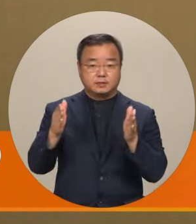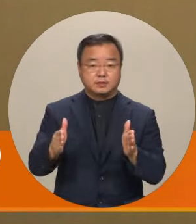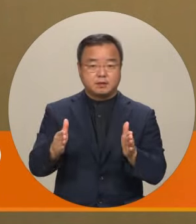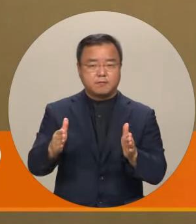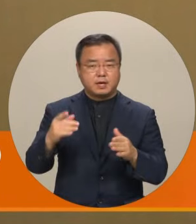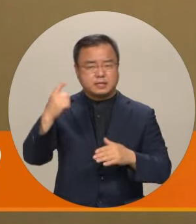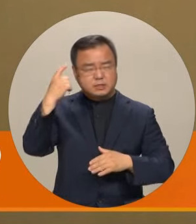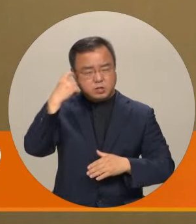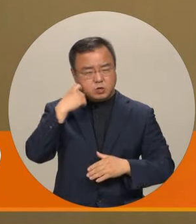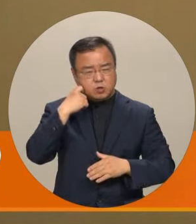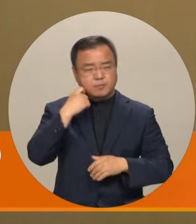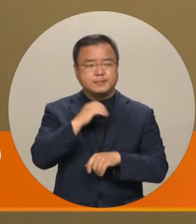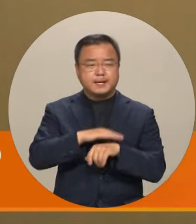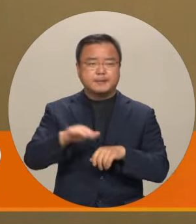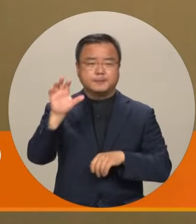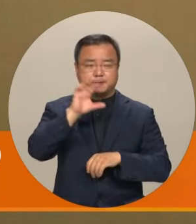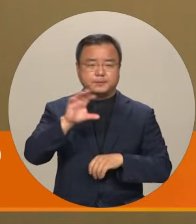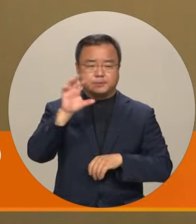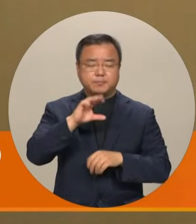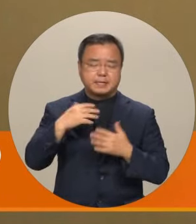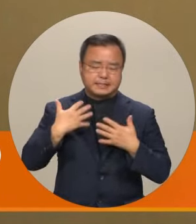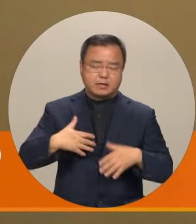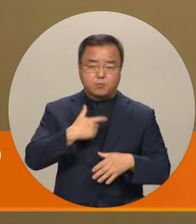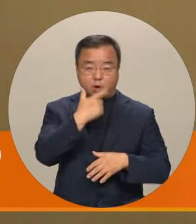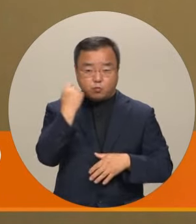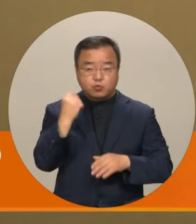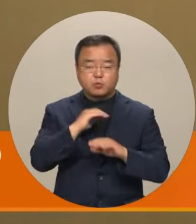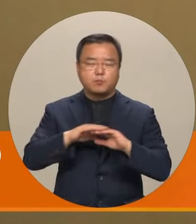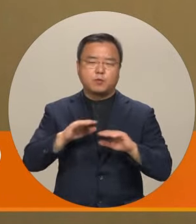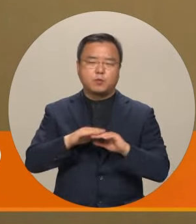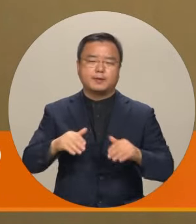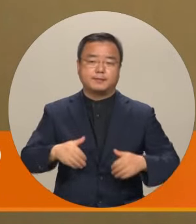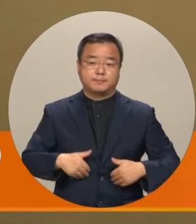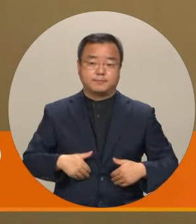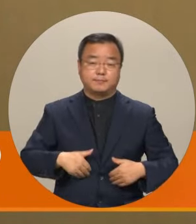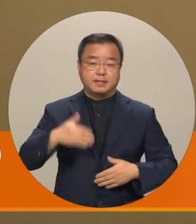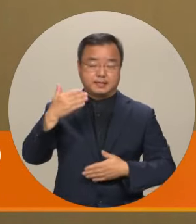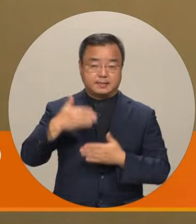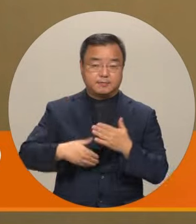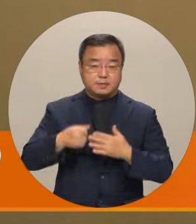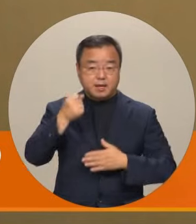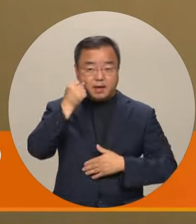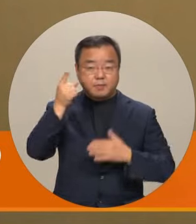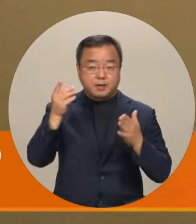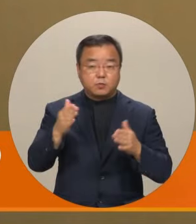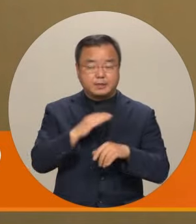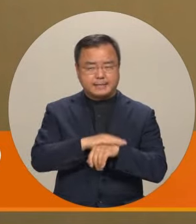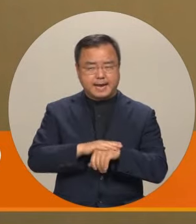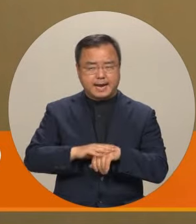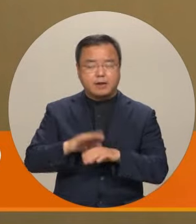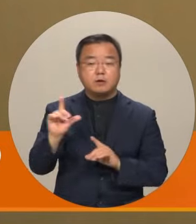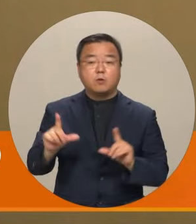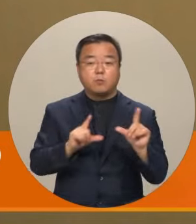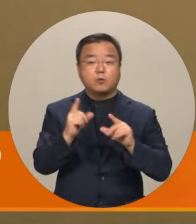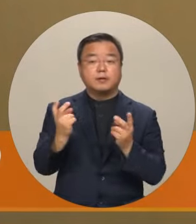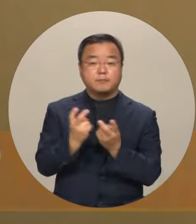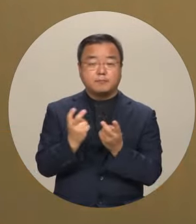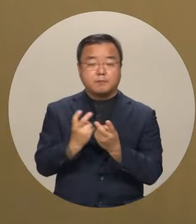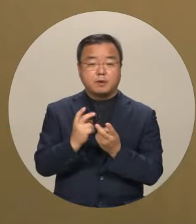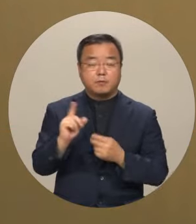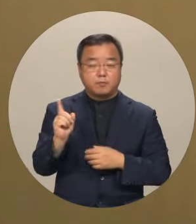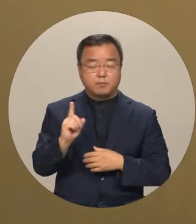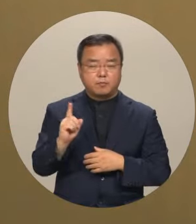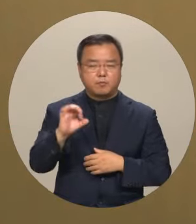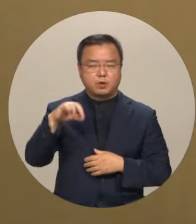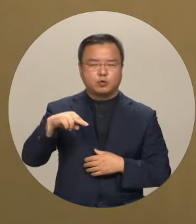감각을 제대로 익히고 약점을 보완하는게 중요한데요 남은 한 달 잘 보내는 방법 윤상영 서울영동고등학교